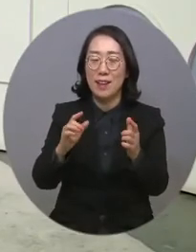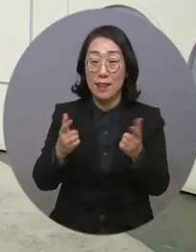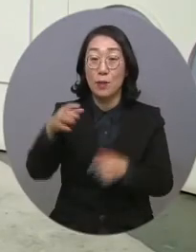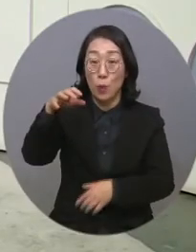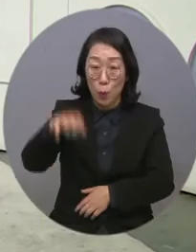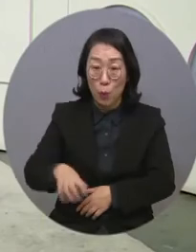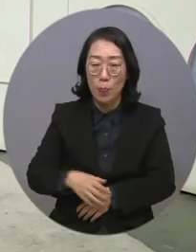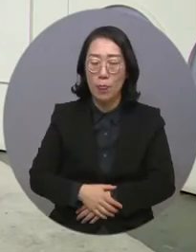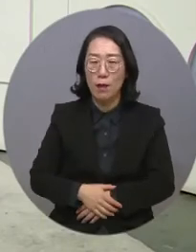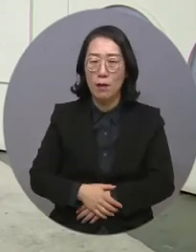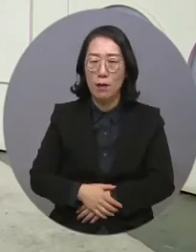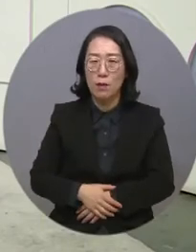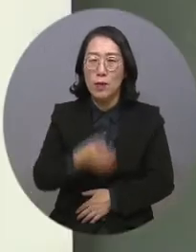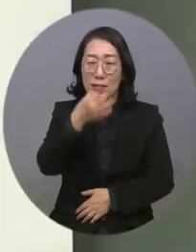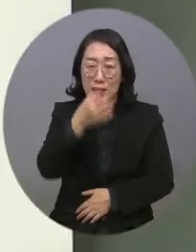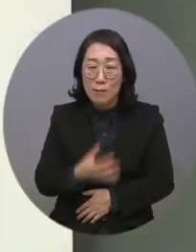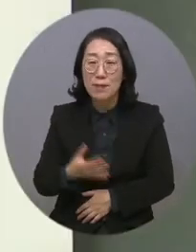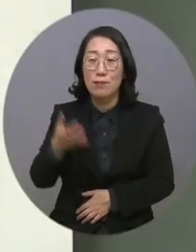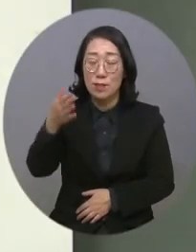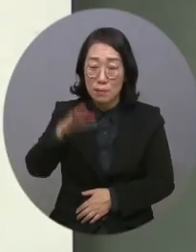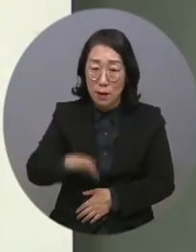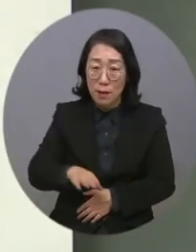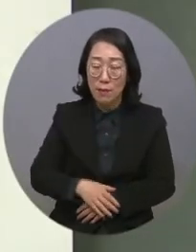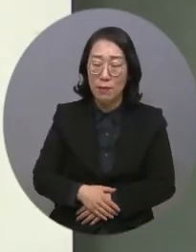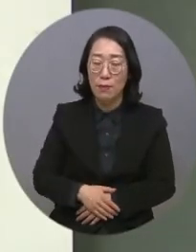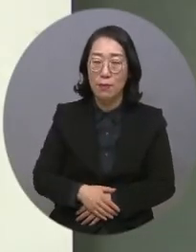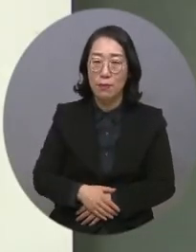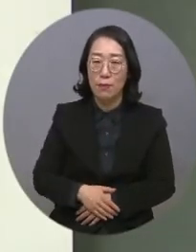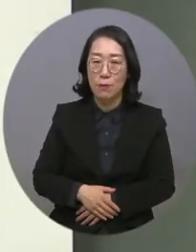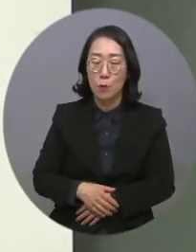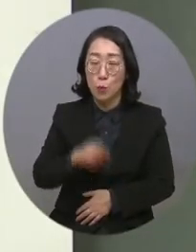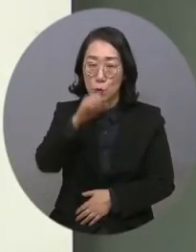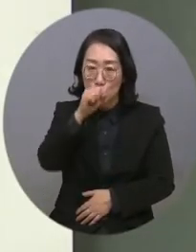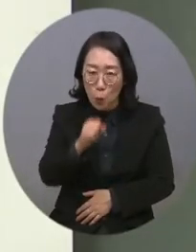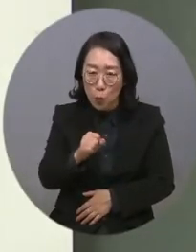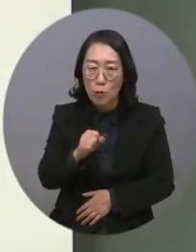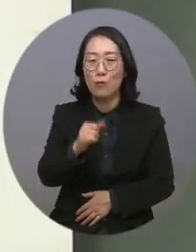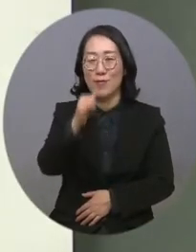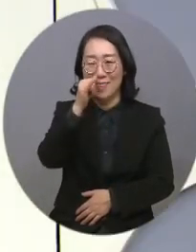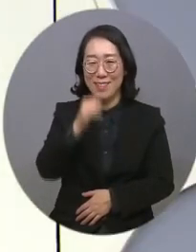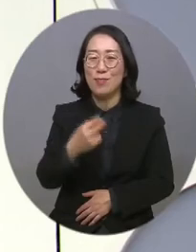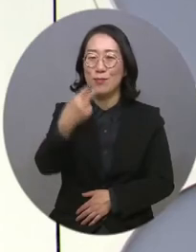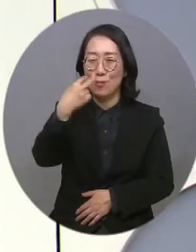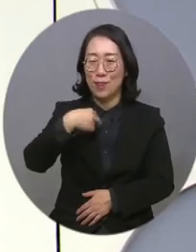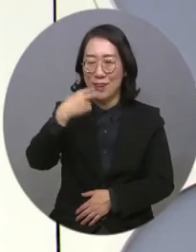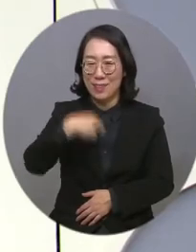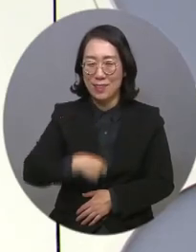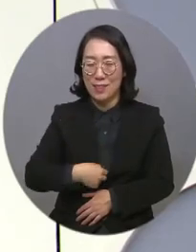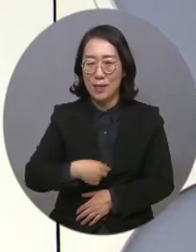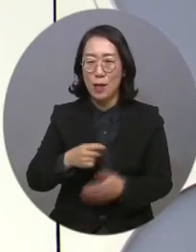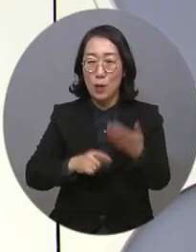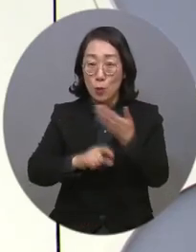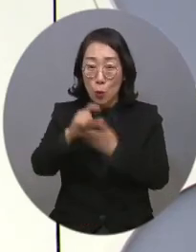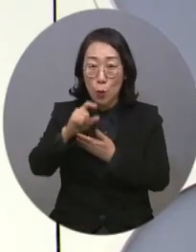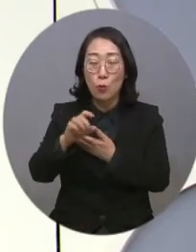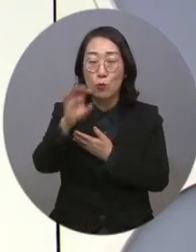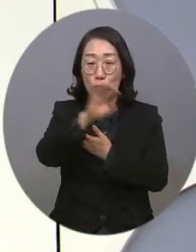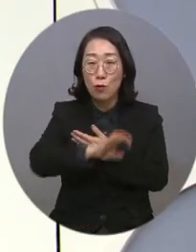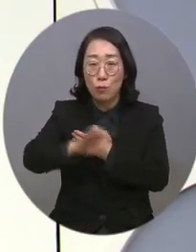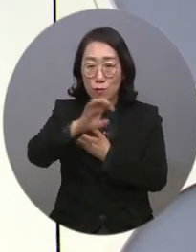그 고통스럽기도 했지만은 또 그 좋은 점도 있었던 그런 나라. 뭐 동유럽 나라는 여행하기